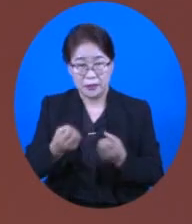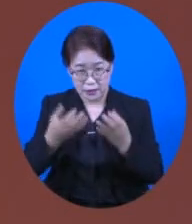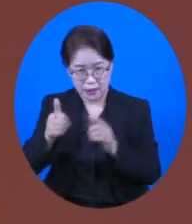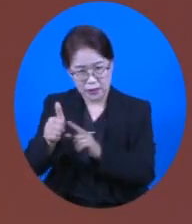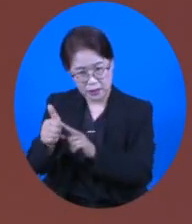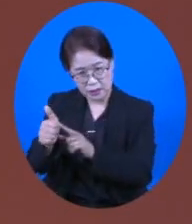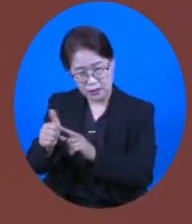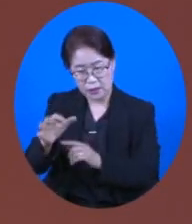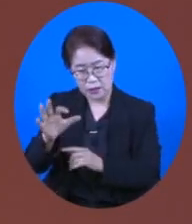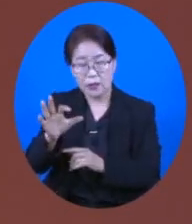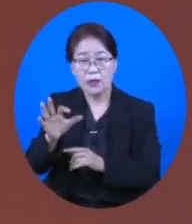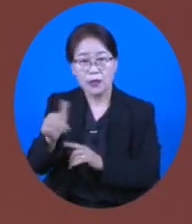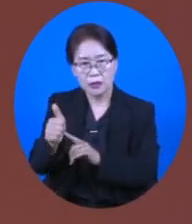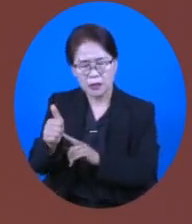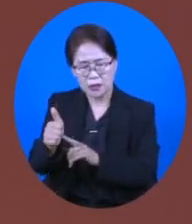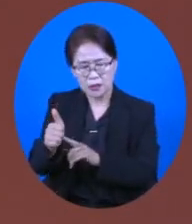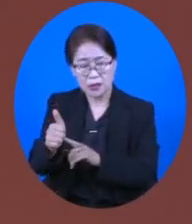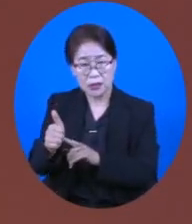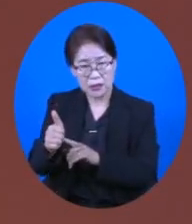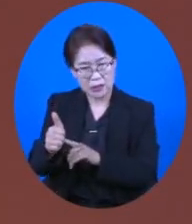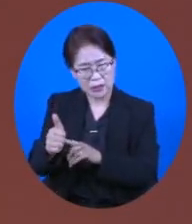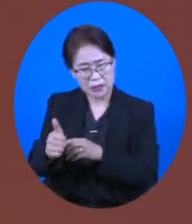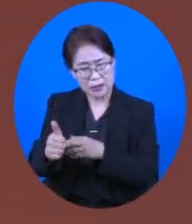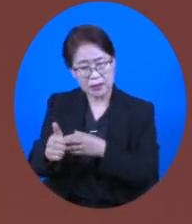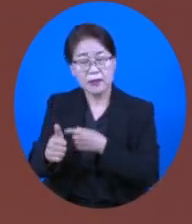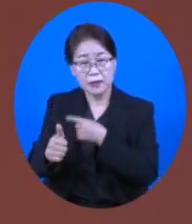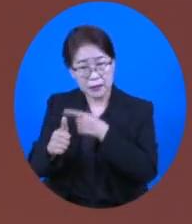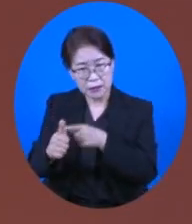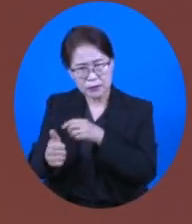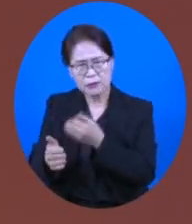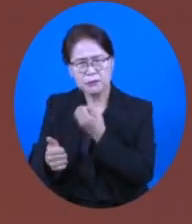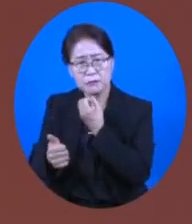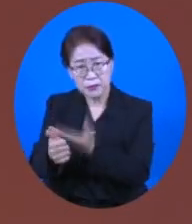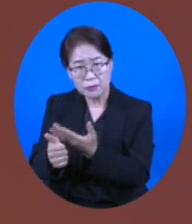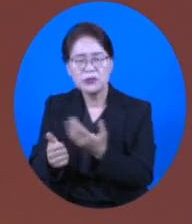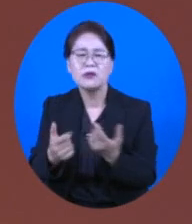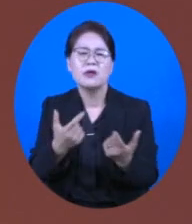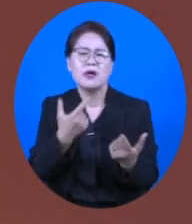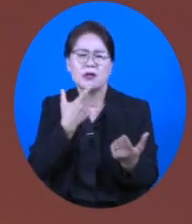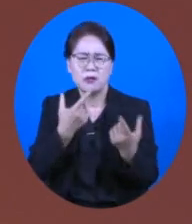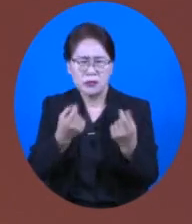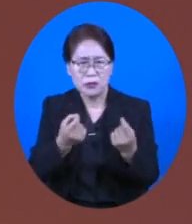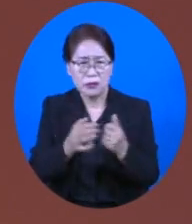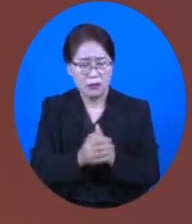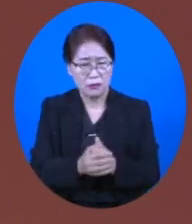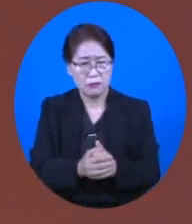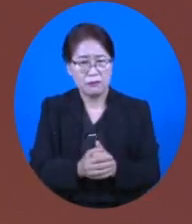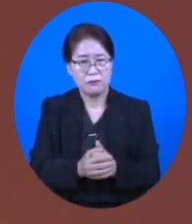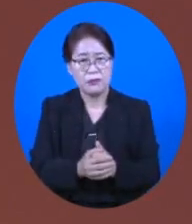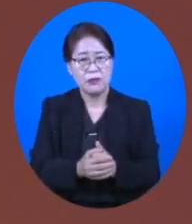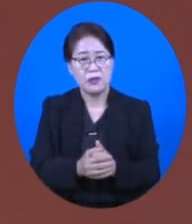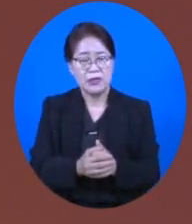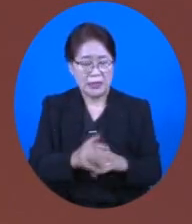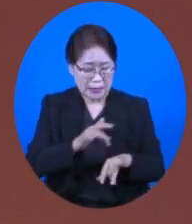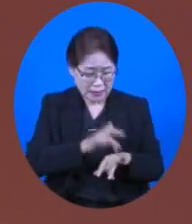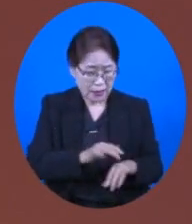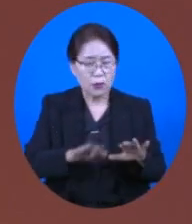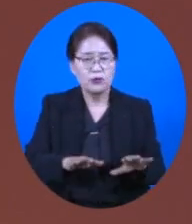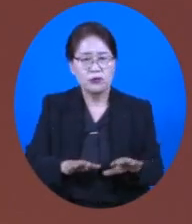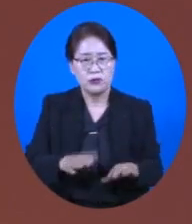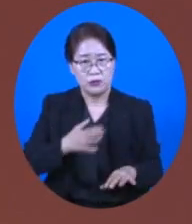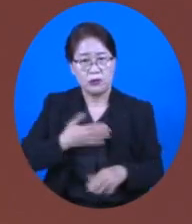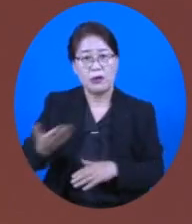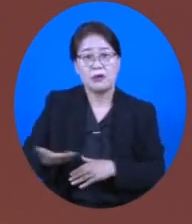여호수아를 참소하며 대적하였듯이 사탄 마귀는 오늘 또 하나님의 사람인 저와 여러분을